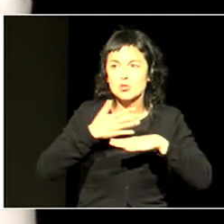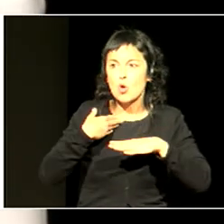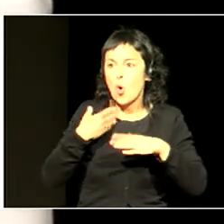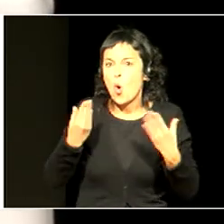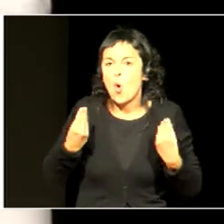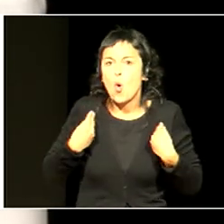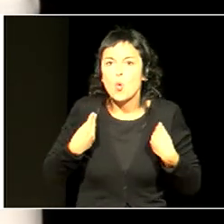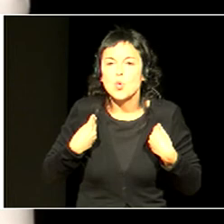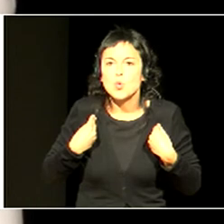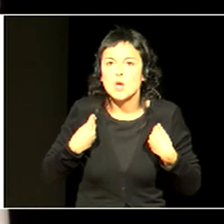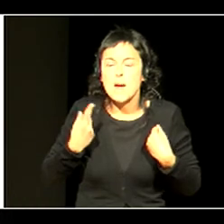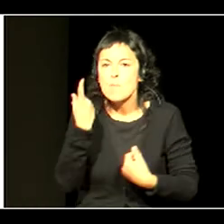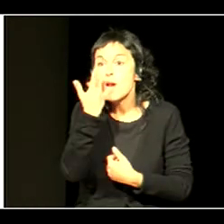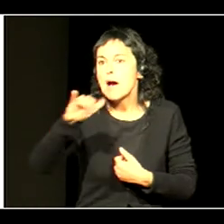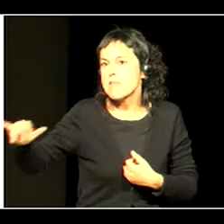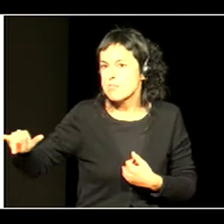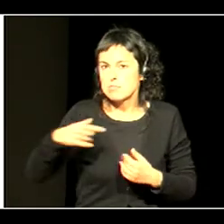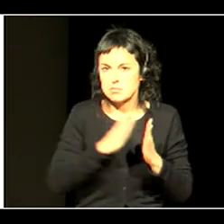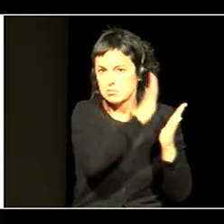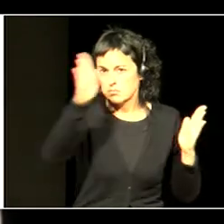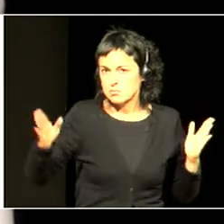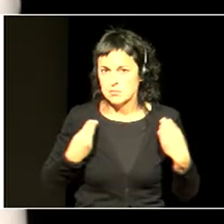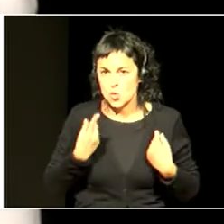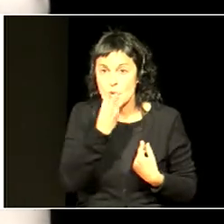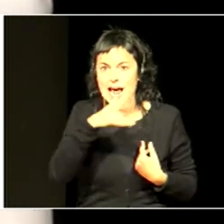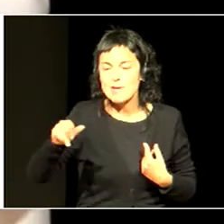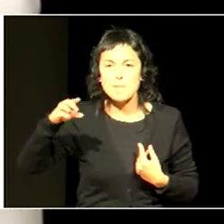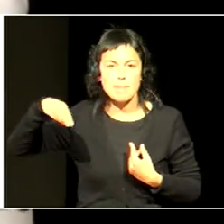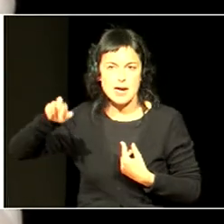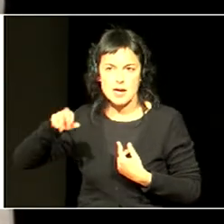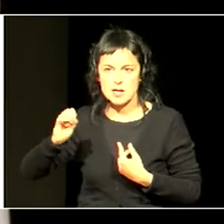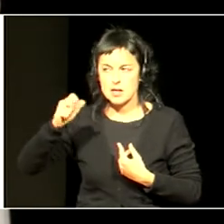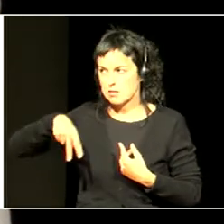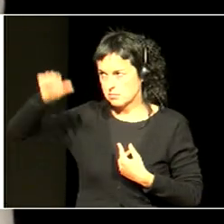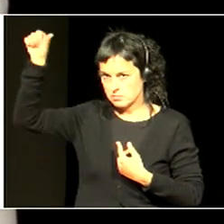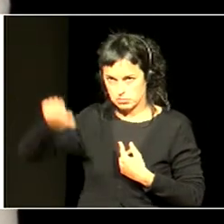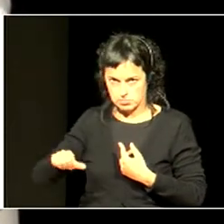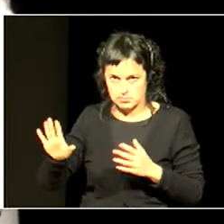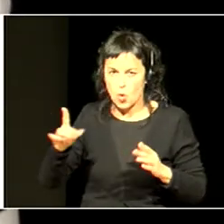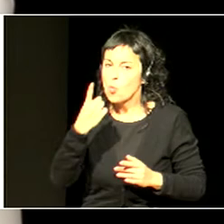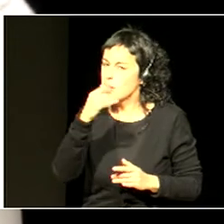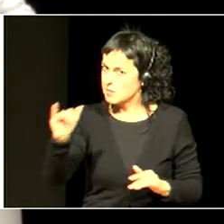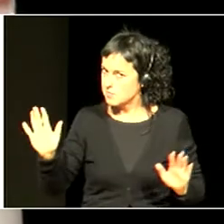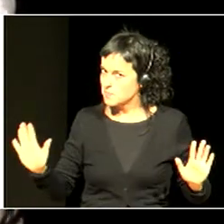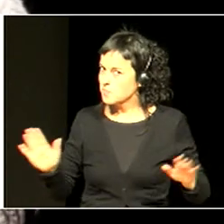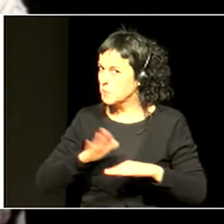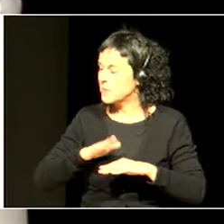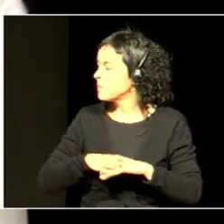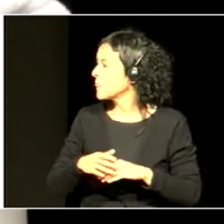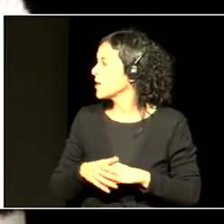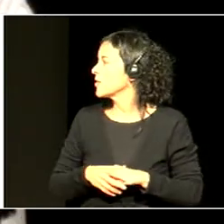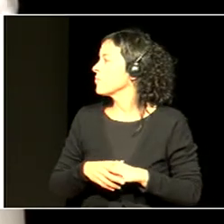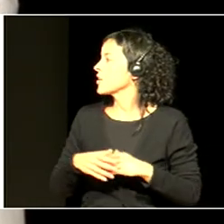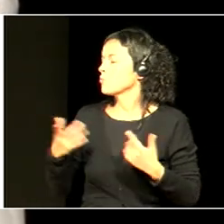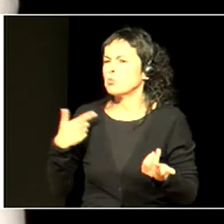entzutea. Nire oso ongeitorri zitzaidan, eta egia esan, denek esaten duguna, ni gauza pila bat egiten ditut, ni